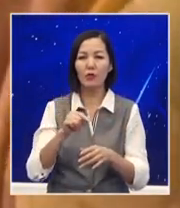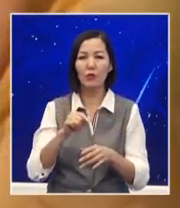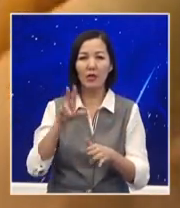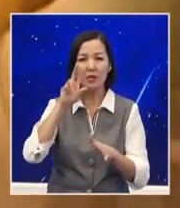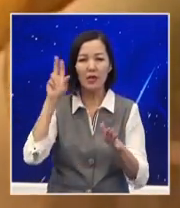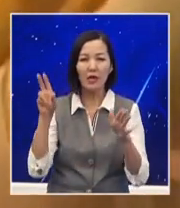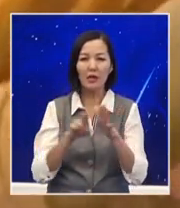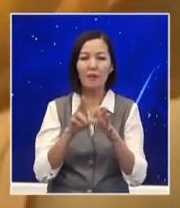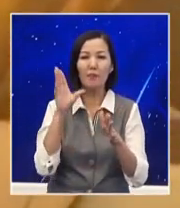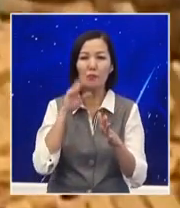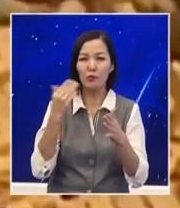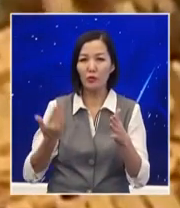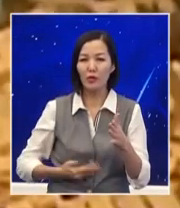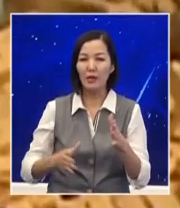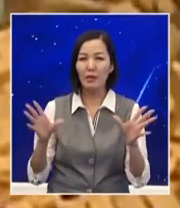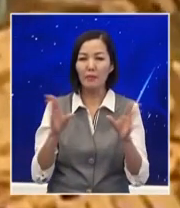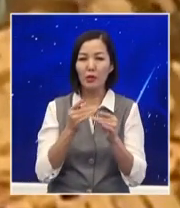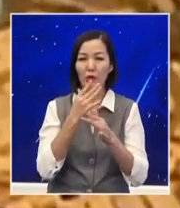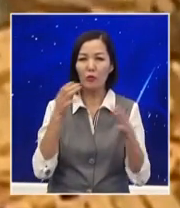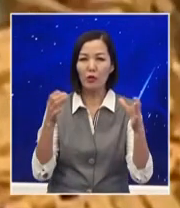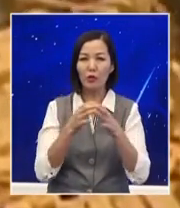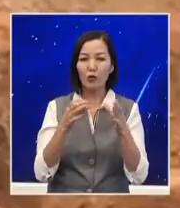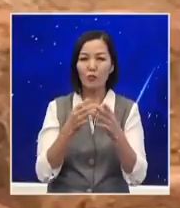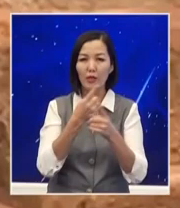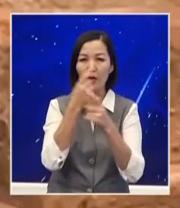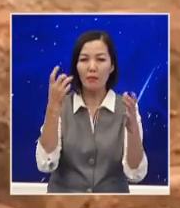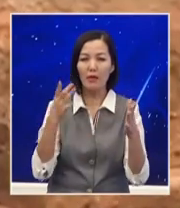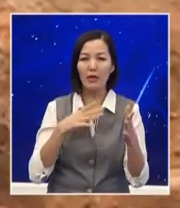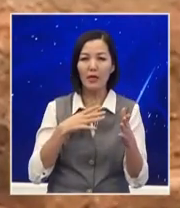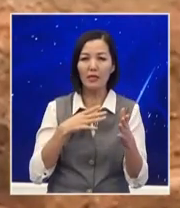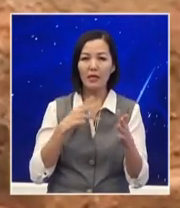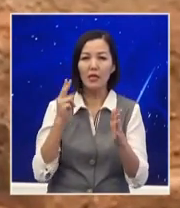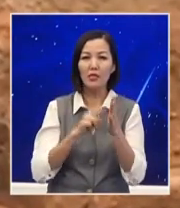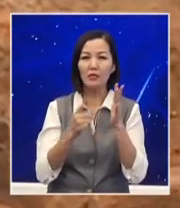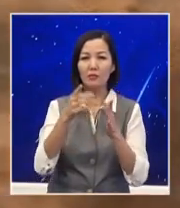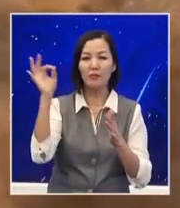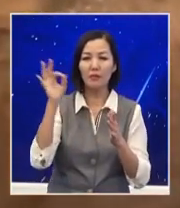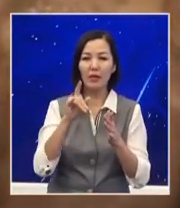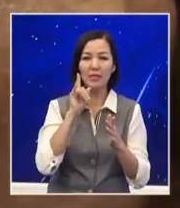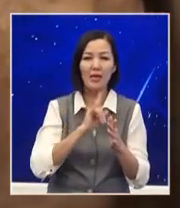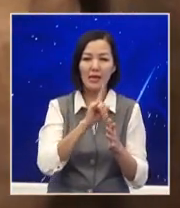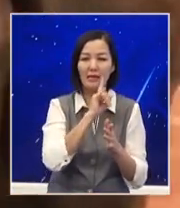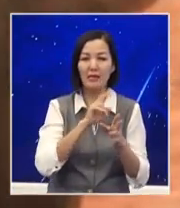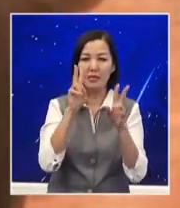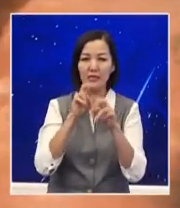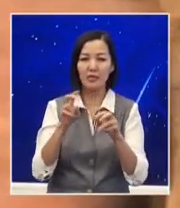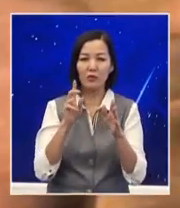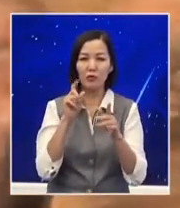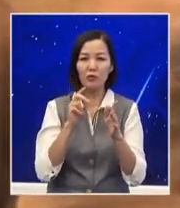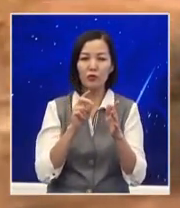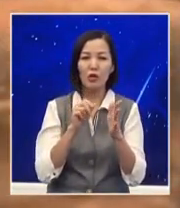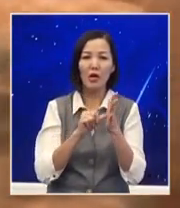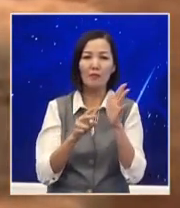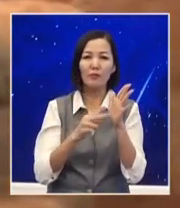өмір сүреді. Бұл туралы Біріккен ұлттар ұйымының мамандары хабарлады. Ақпарынша, олардың 71% әйелдер. Зерттеуде 167 елдің